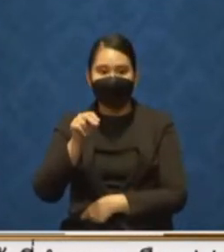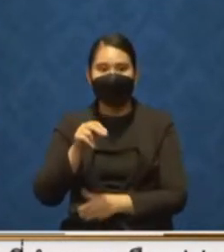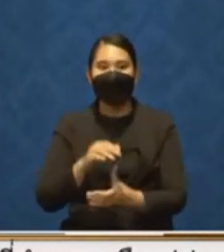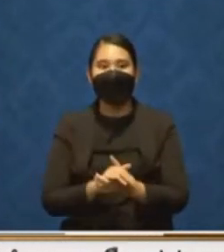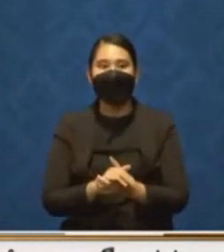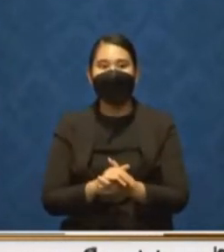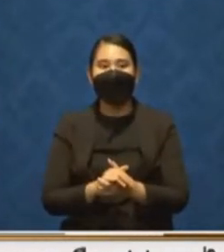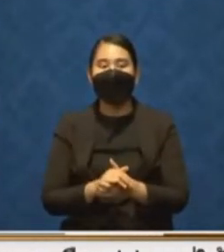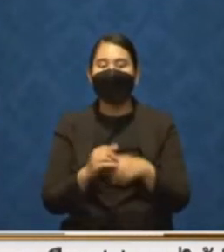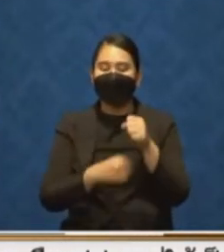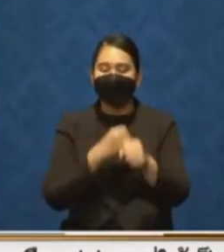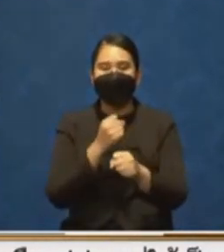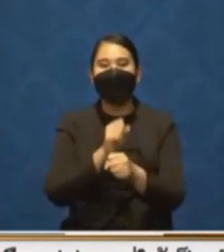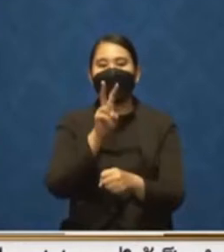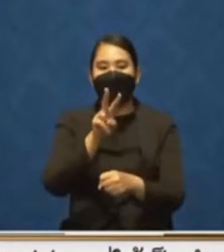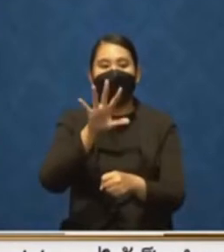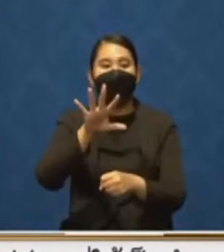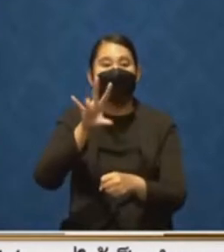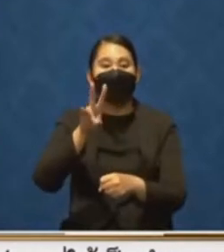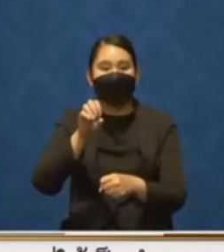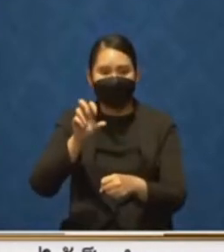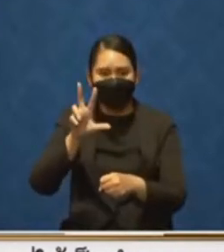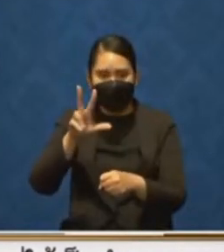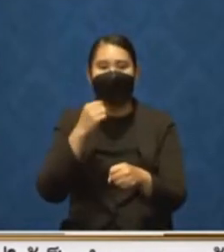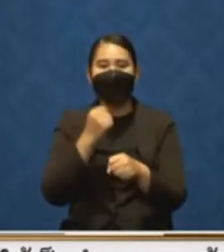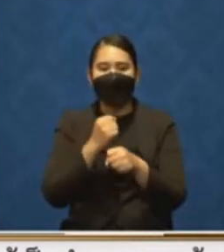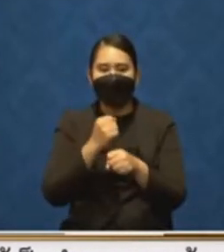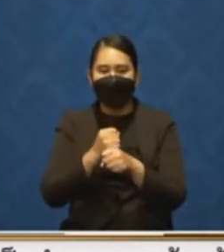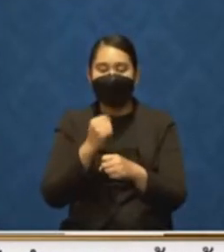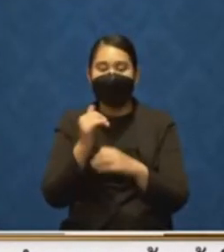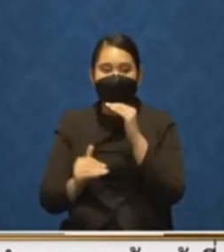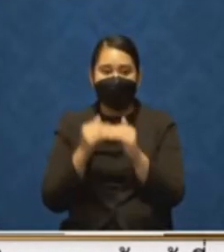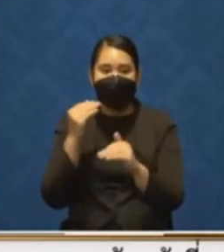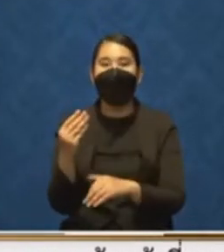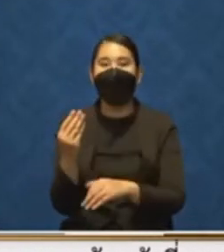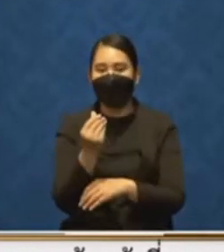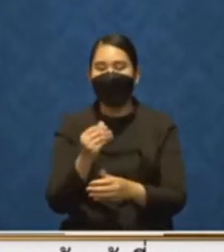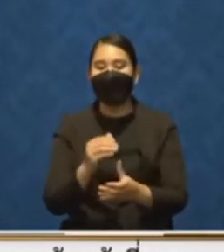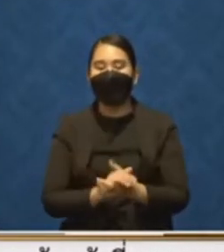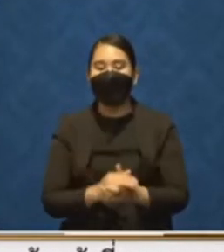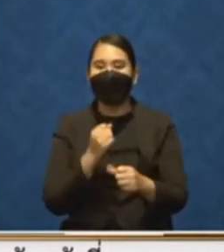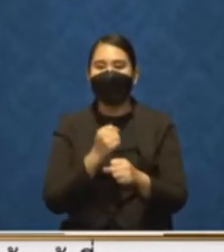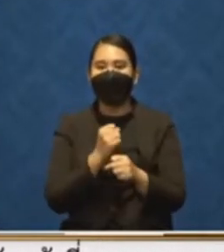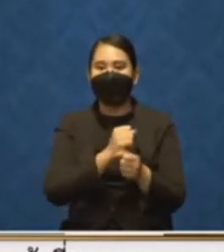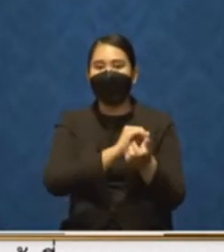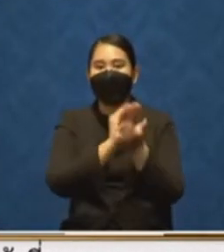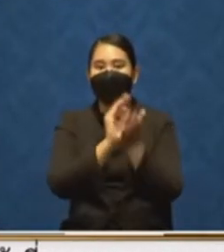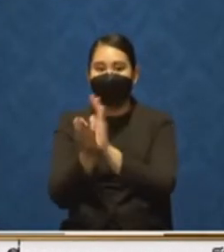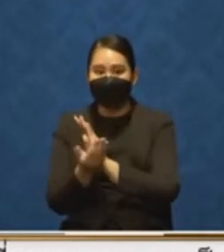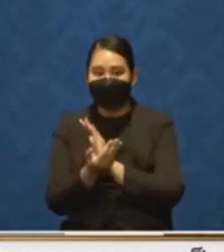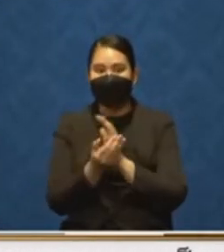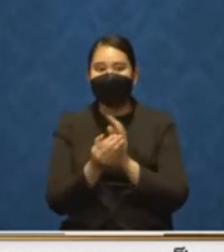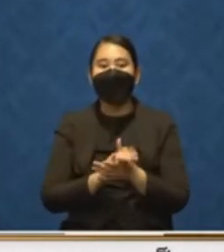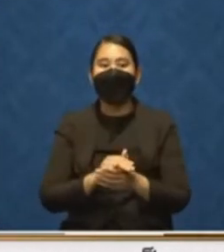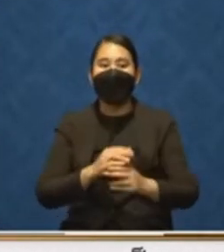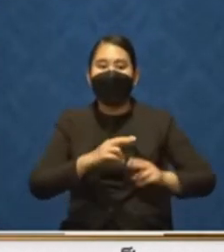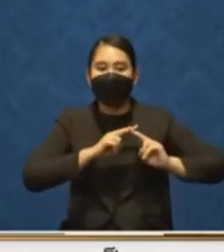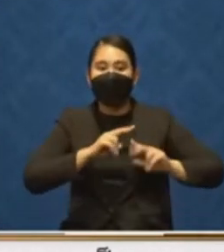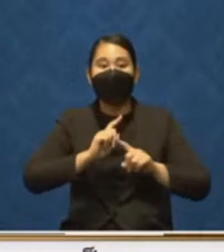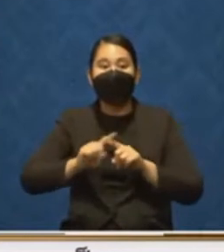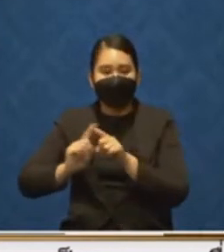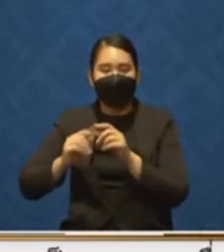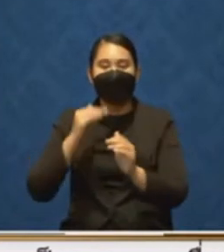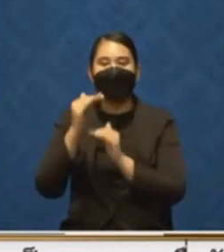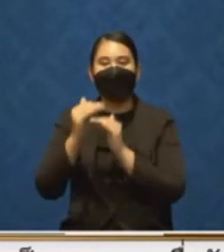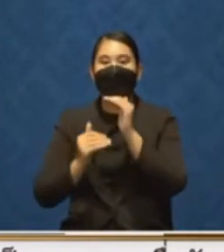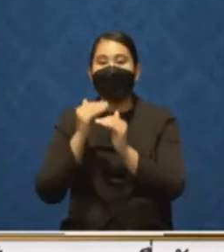พม่า 7ที่ 3เนี่ยต้องเดินได้เร็วให้ต้องเร็วกว่าเพื่อนอื่นๆพุงได้ด้วยนะมูลรายการกันทางลัดให้จนแข่งขันแล้วก็เลยมาไกลพอ